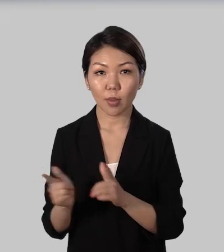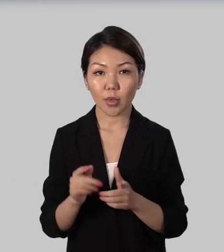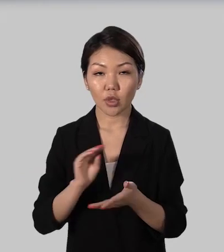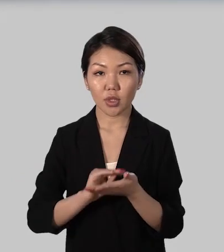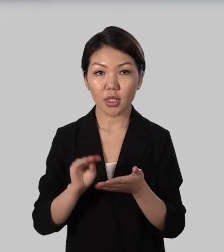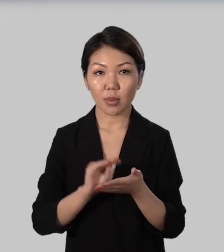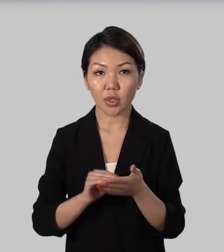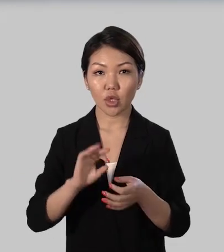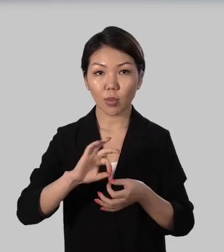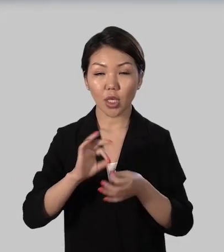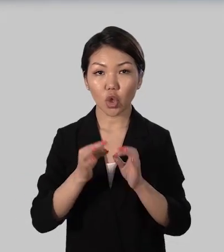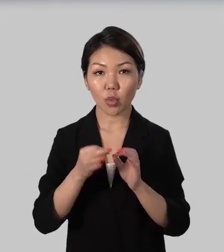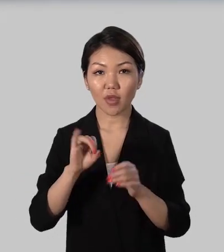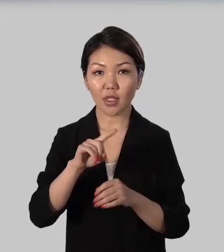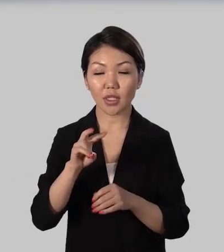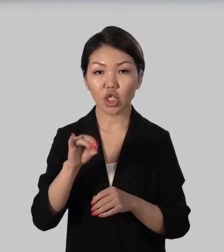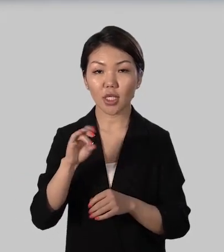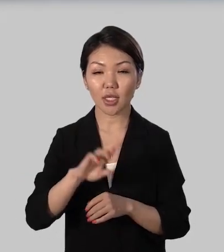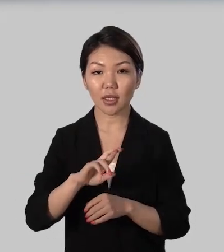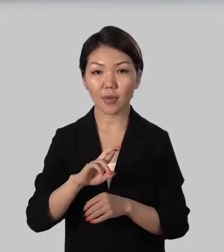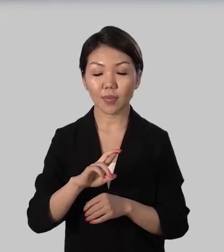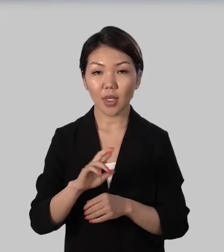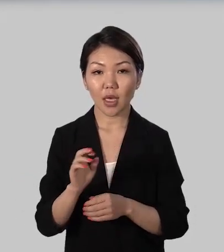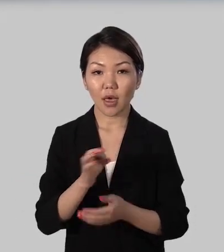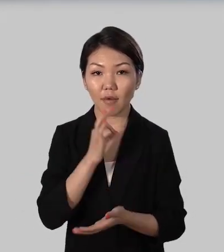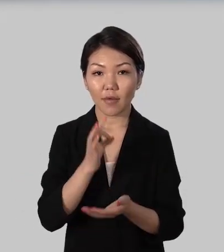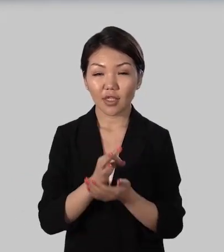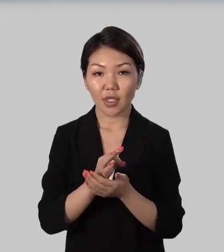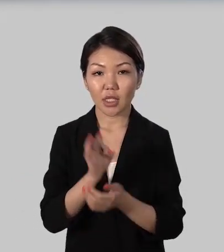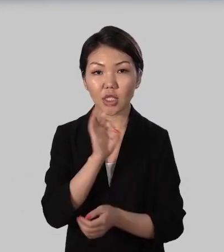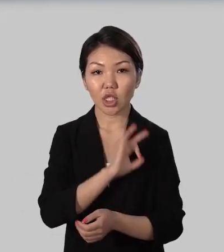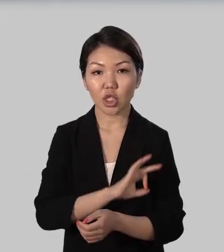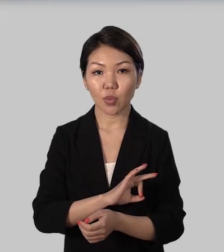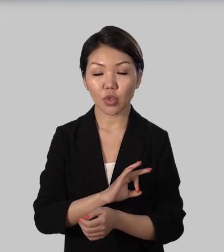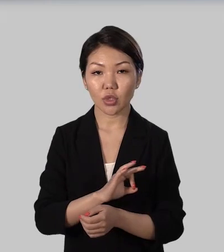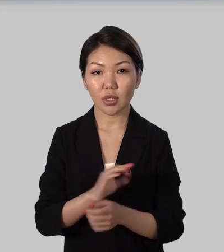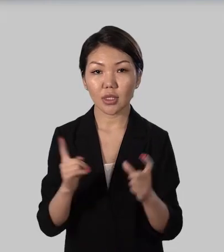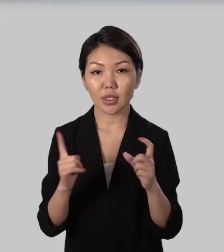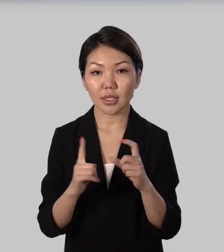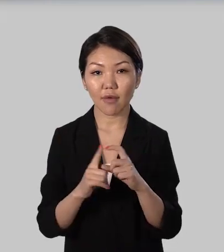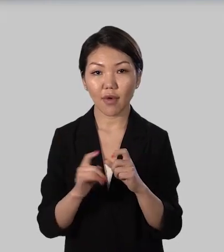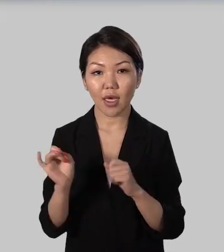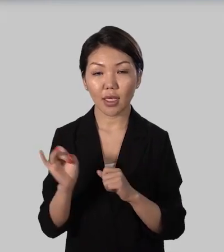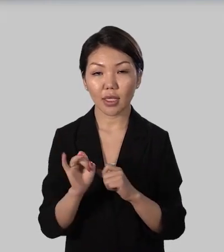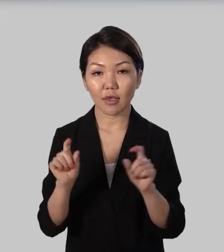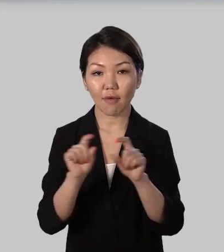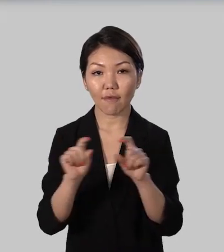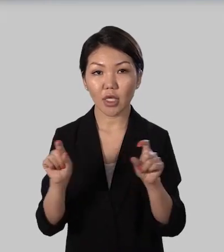изложения при ответе используйте следующие слова и выражения